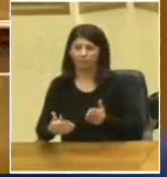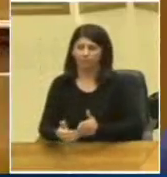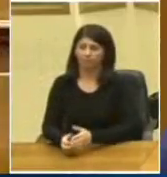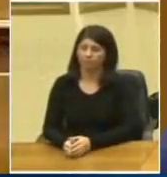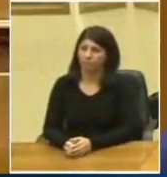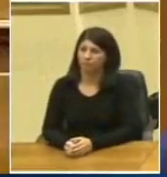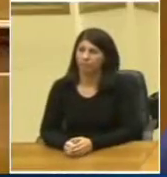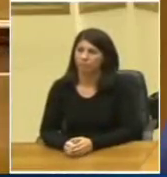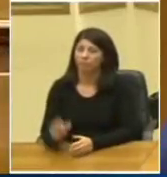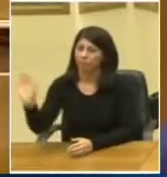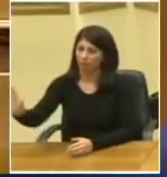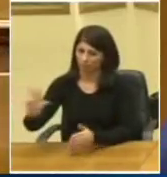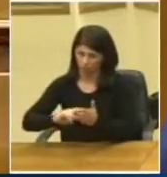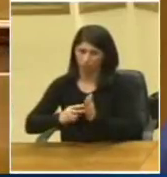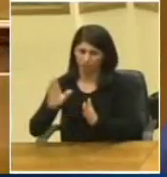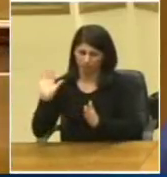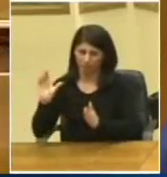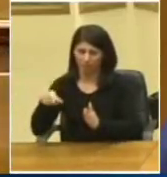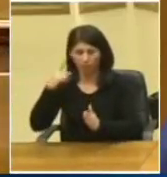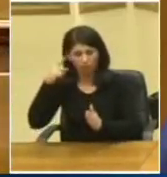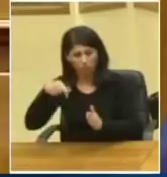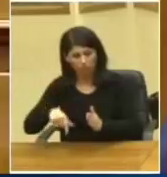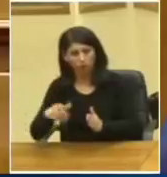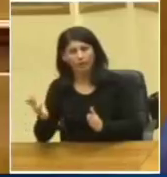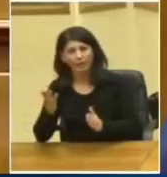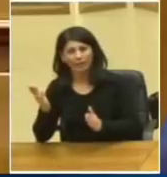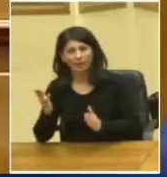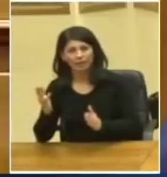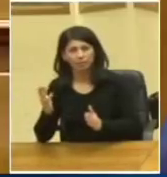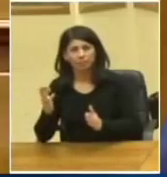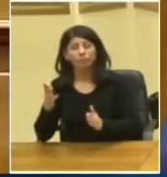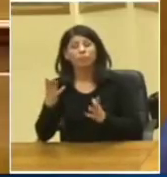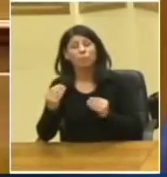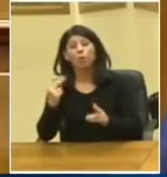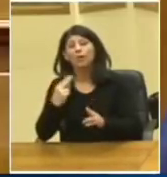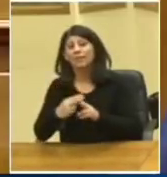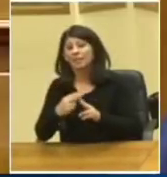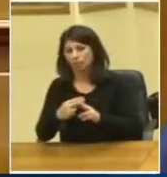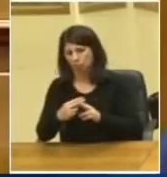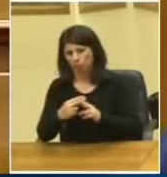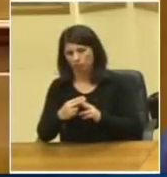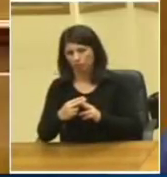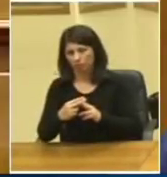Προσέξτε όμως κάτι, γιατί νομίζω ότι αυτό είναι κάτι το οποίο είναι πολύ κρίσιμο και σημαντικό.